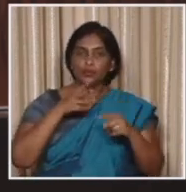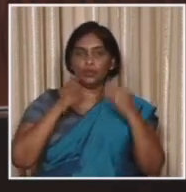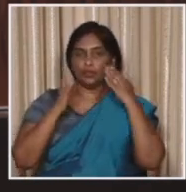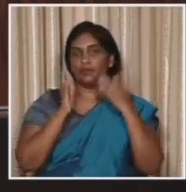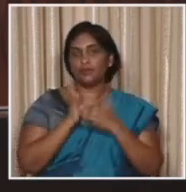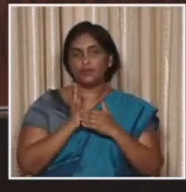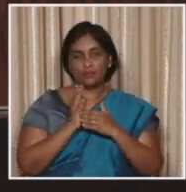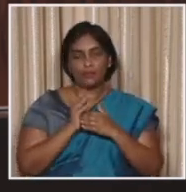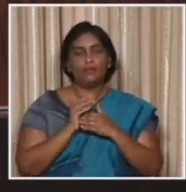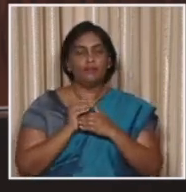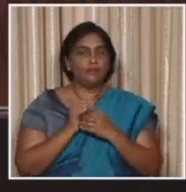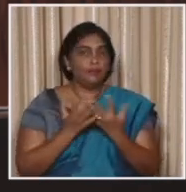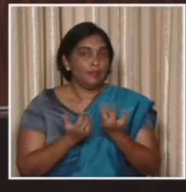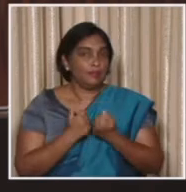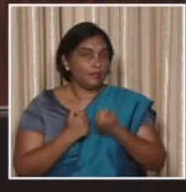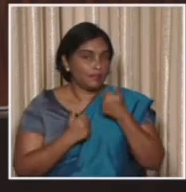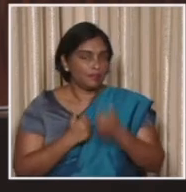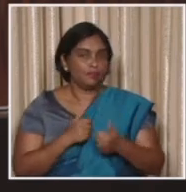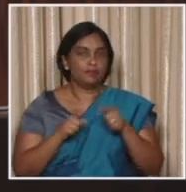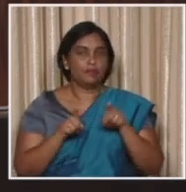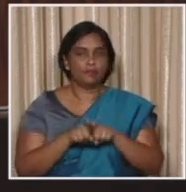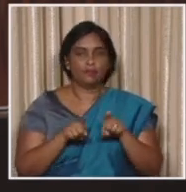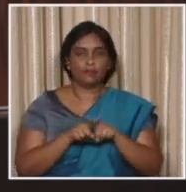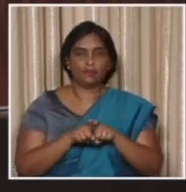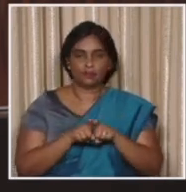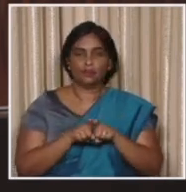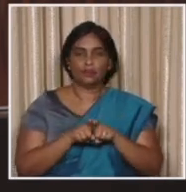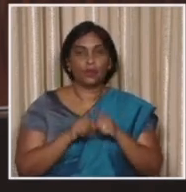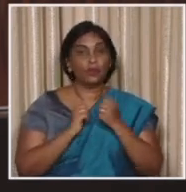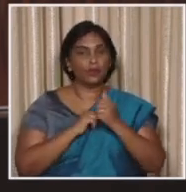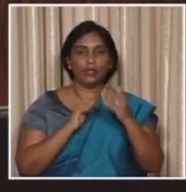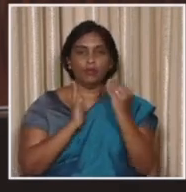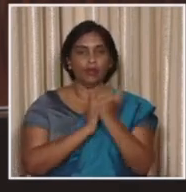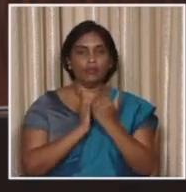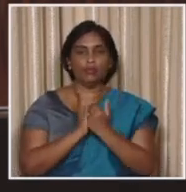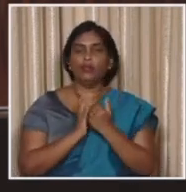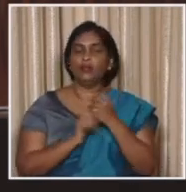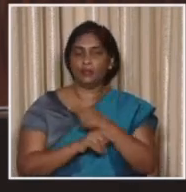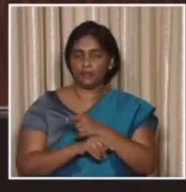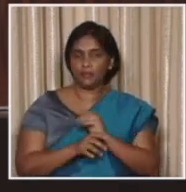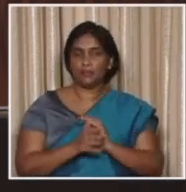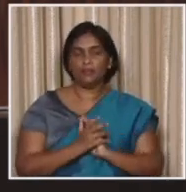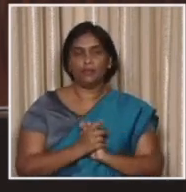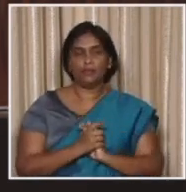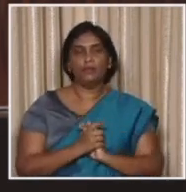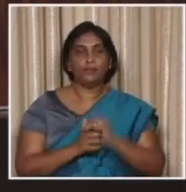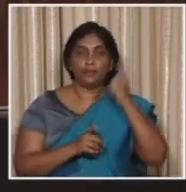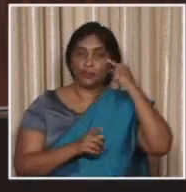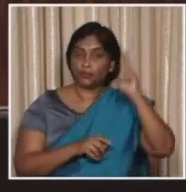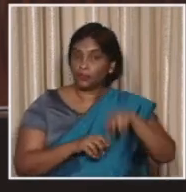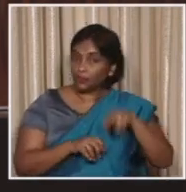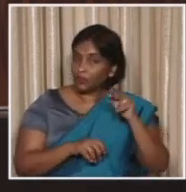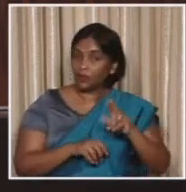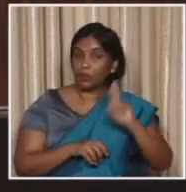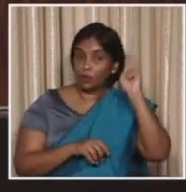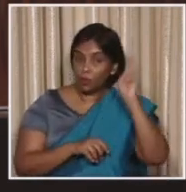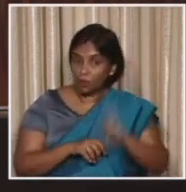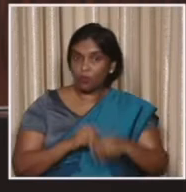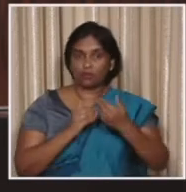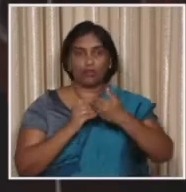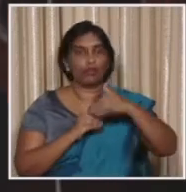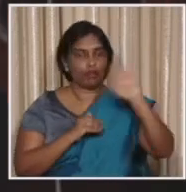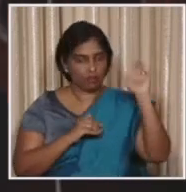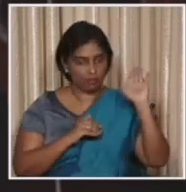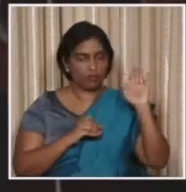එකින් ප්‍රයෝජනයක් ඇති වෙයි කියලා ඒ වගේම දැන් මේ විශ්වාස මංගේ යෝජනාවේදී විශ්වාස මංගේ ජයගත්තොත් ඔබතුමා ඉවත් වෙනවා එහෙම